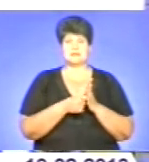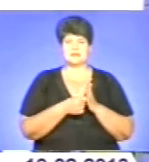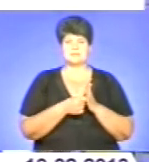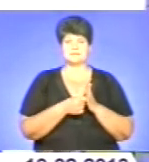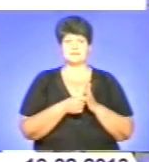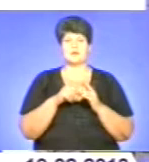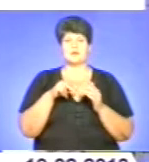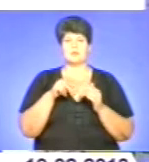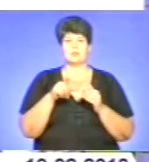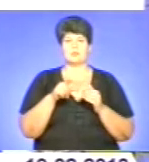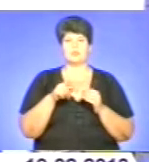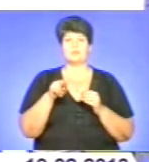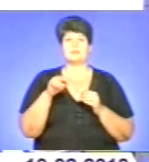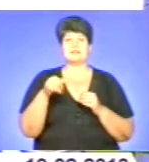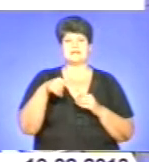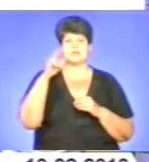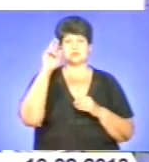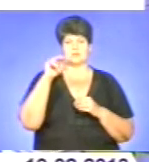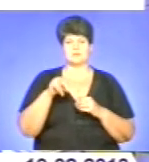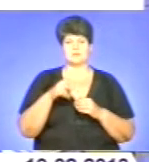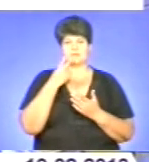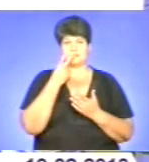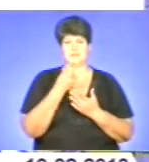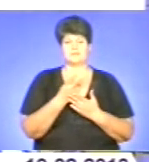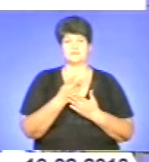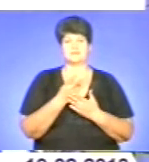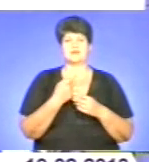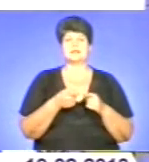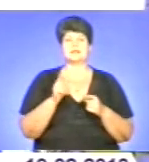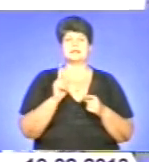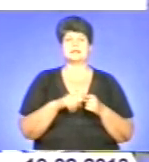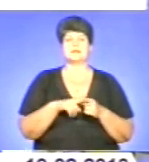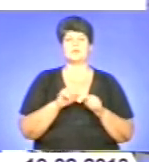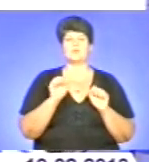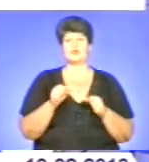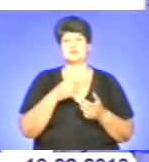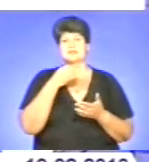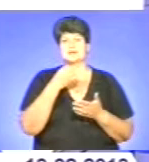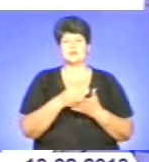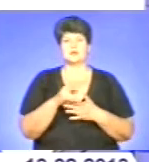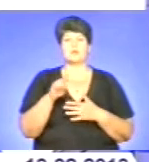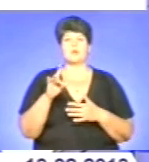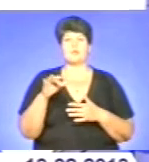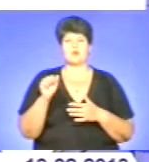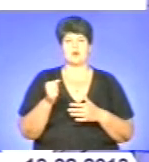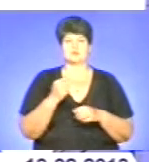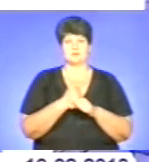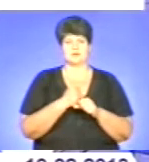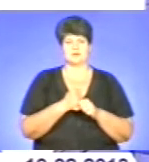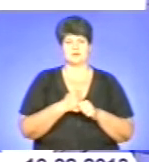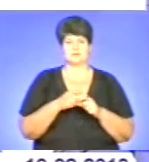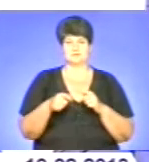проходячи по під'їзду зразу помічають і це є Скажем так можна сказати провокацією скоєння злочину